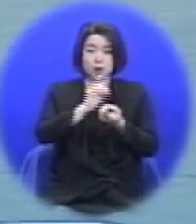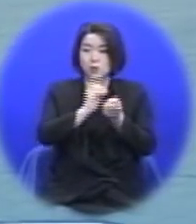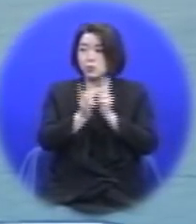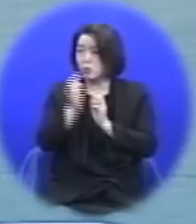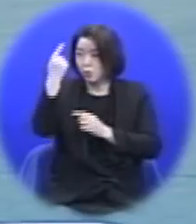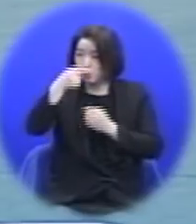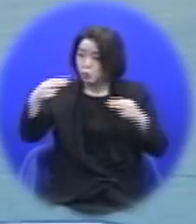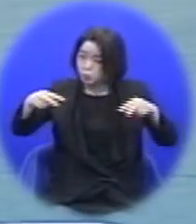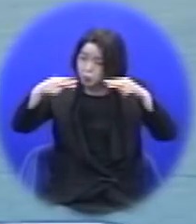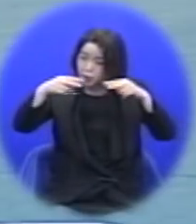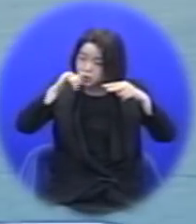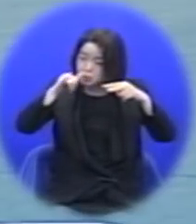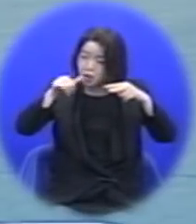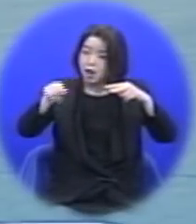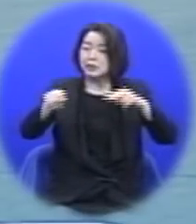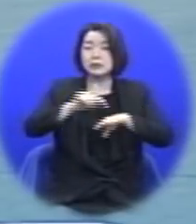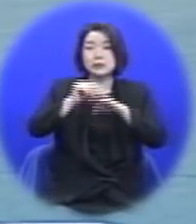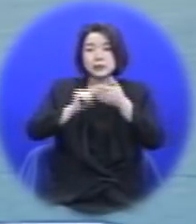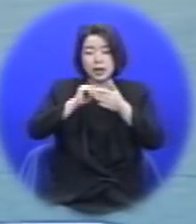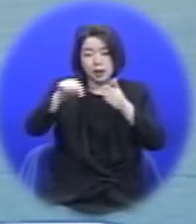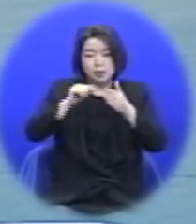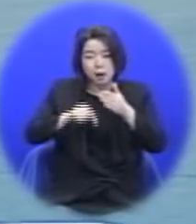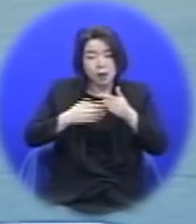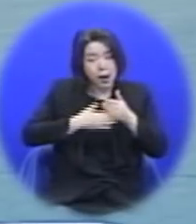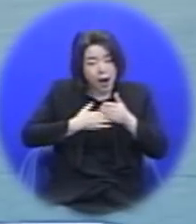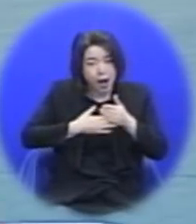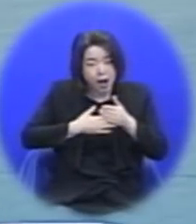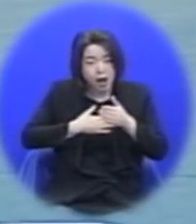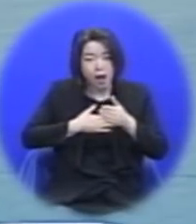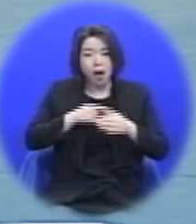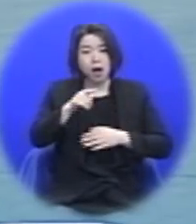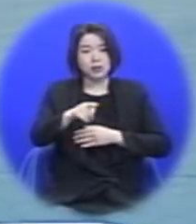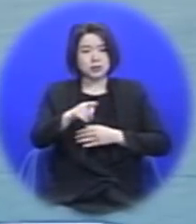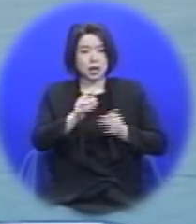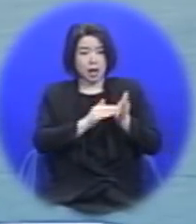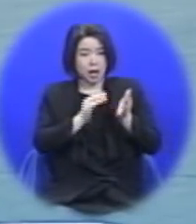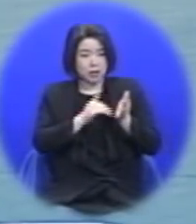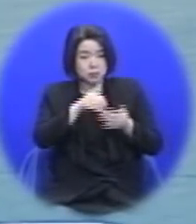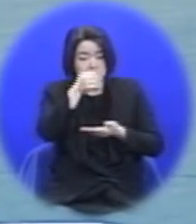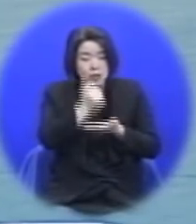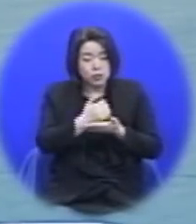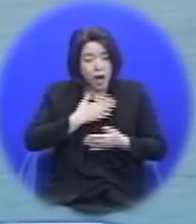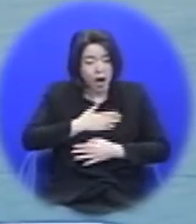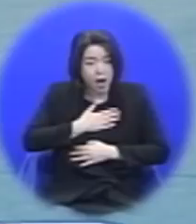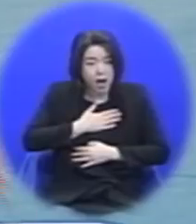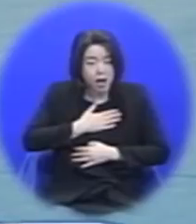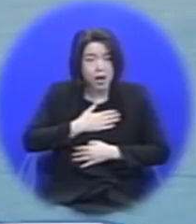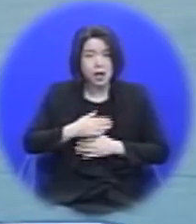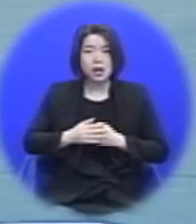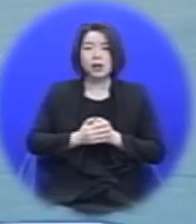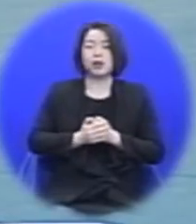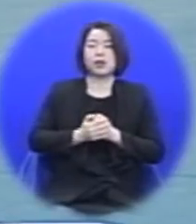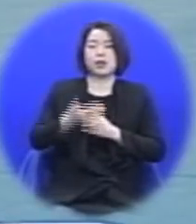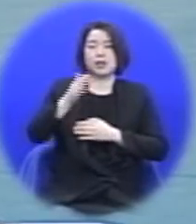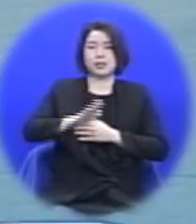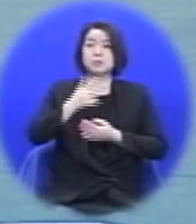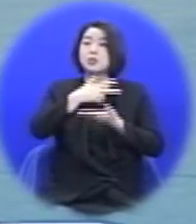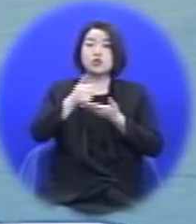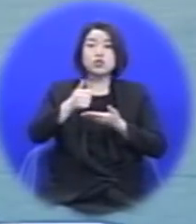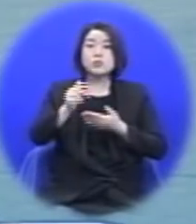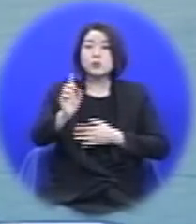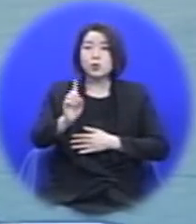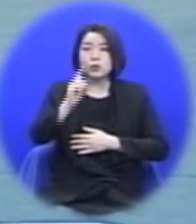해서 그 사람의 마음을 알 수 있겠어요? 그 사람이 지금까지 지었던 은밀한 죄를 알 수 있겠어요? 그러나 주님은